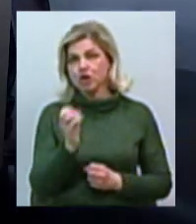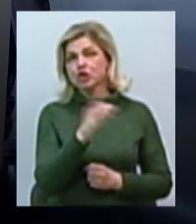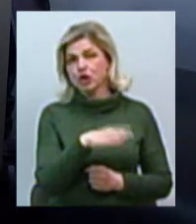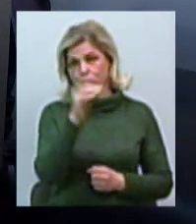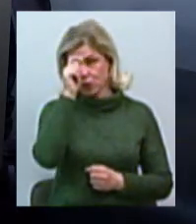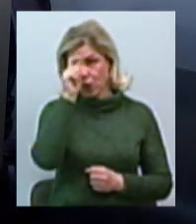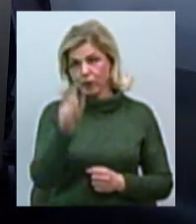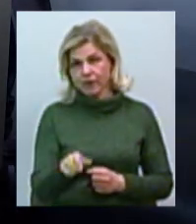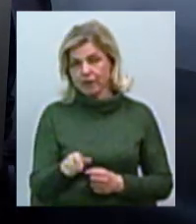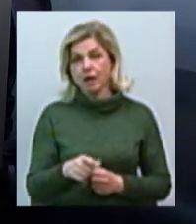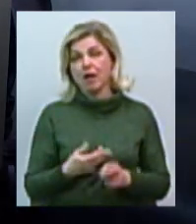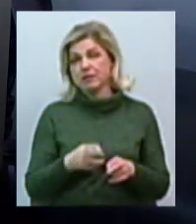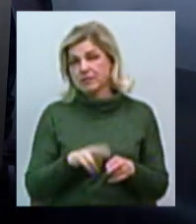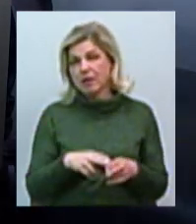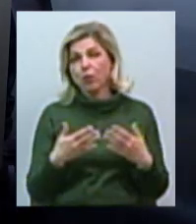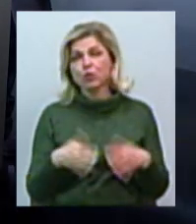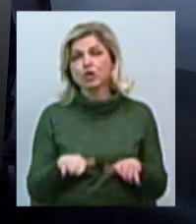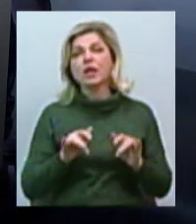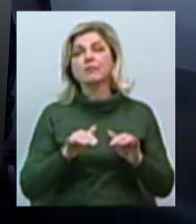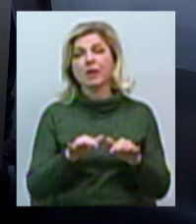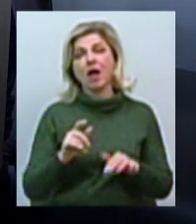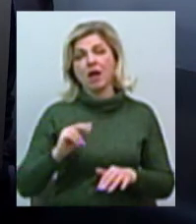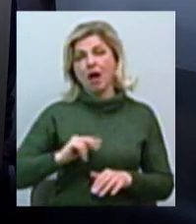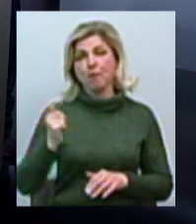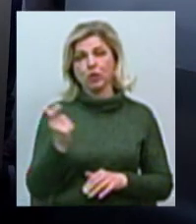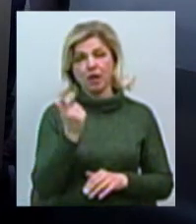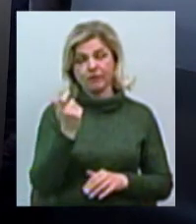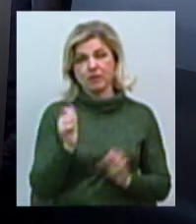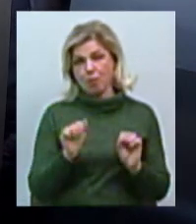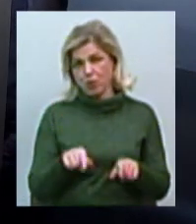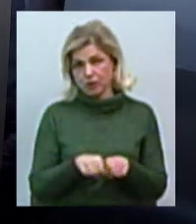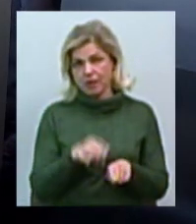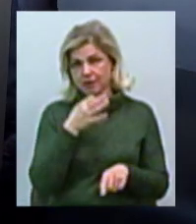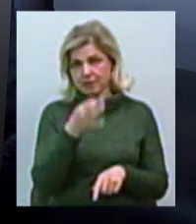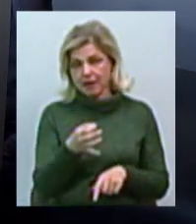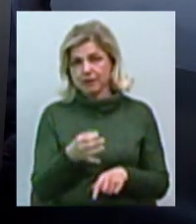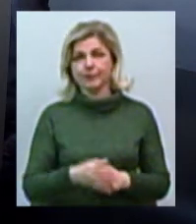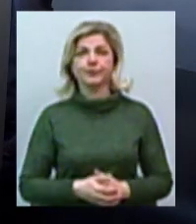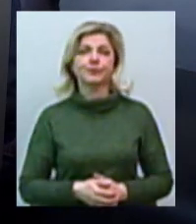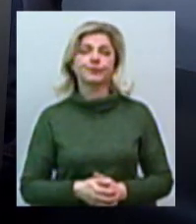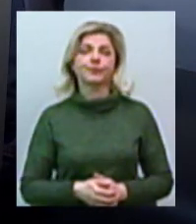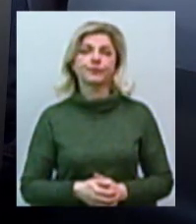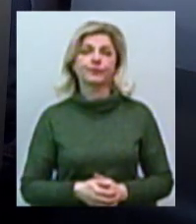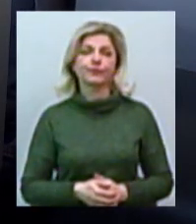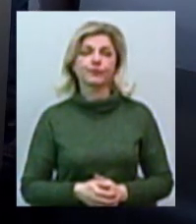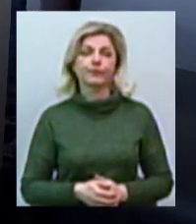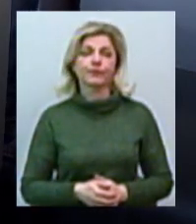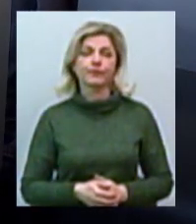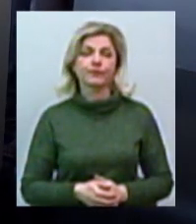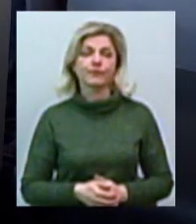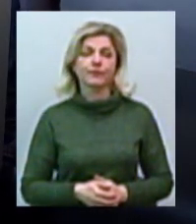чоловік. Угу. Це вже справа роботодавця, можна так сказати. А щодо того,